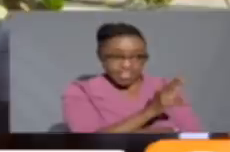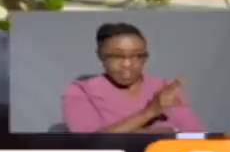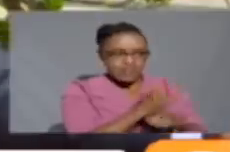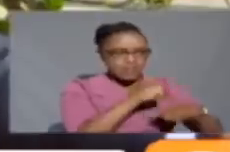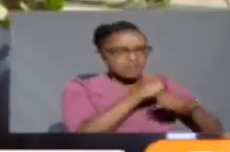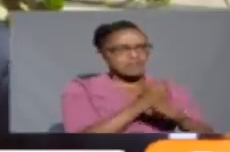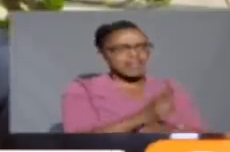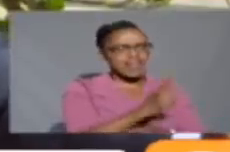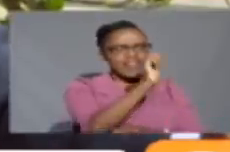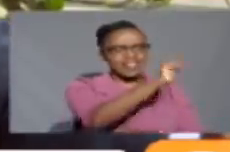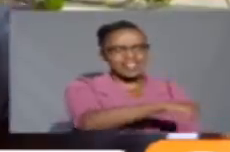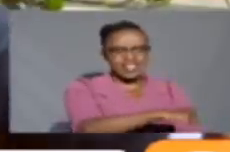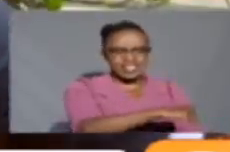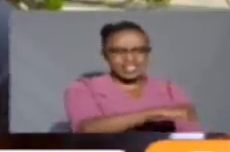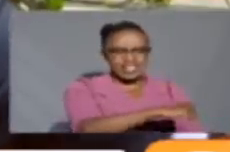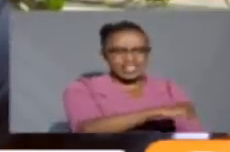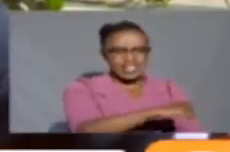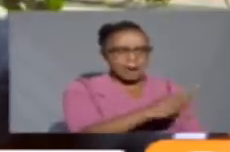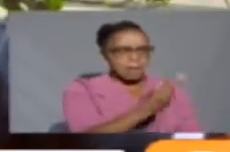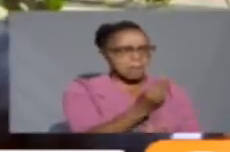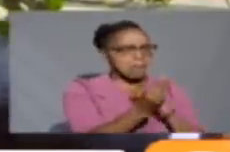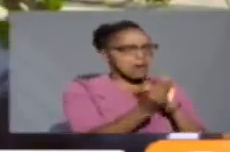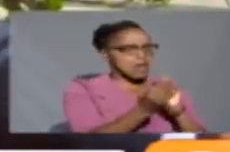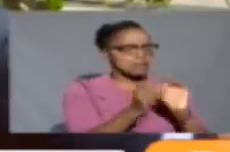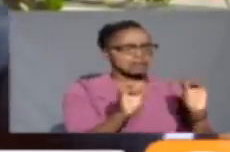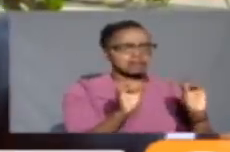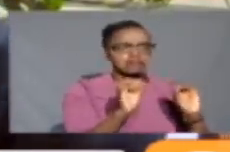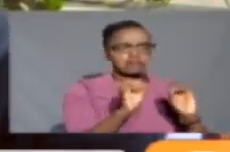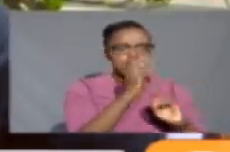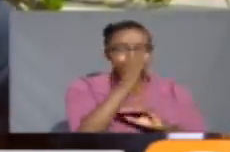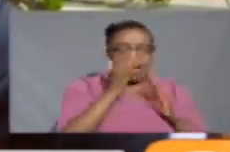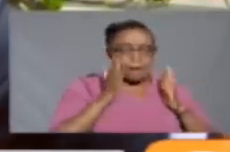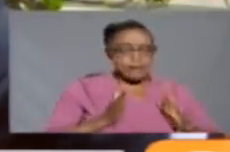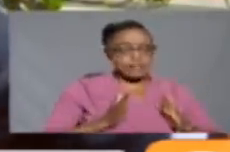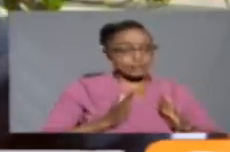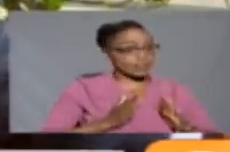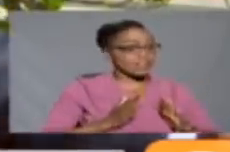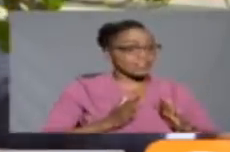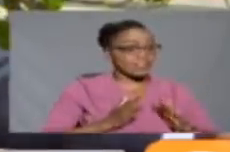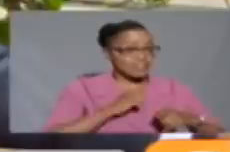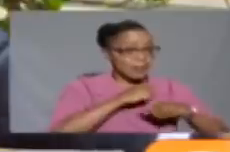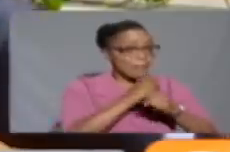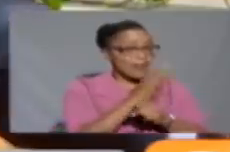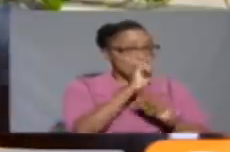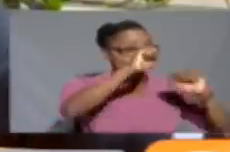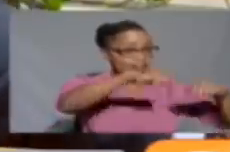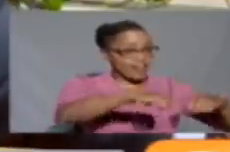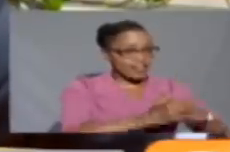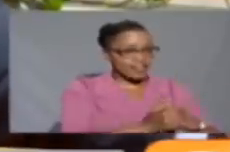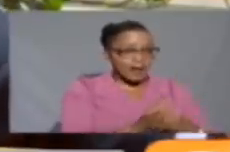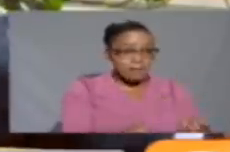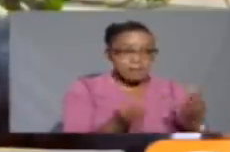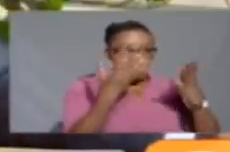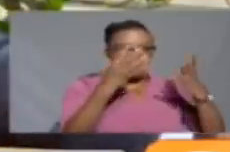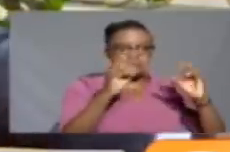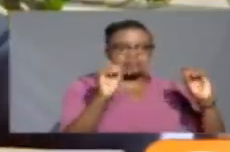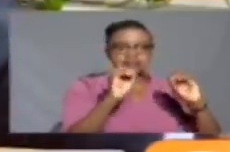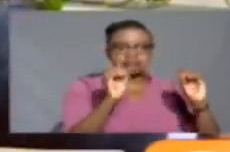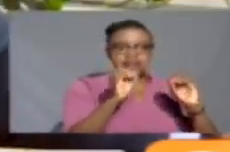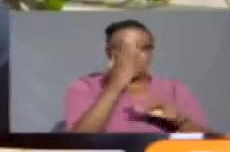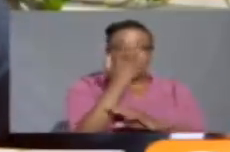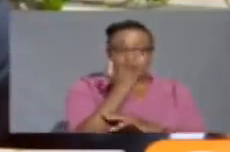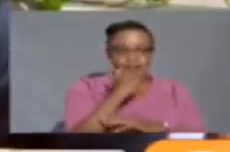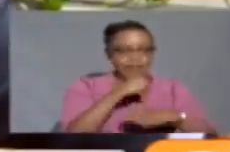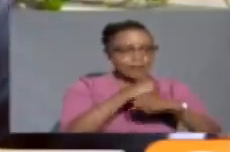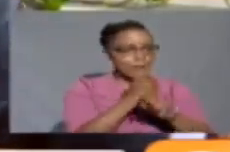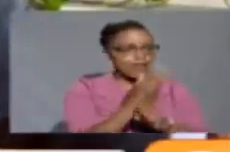gun. It's not money. Because a human being can make money. It's not a bomb. Because you can make a